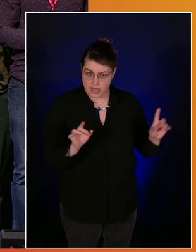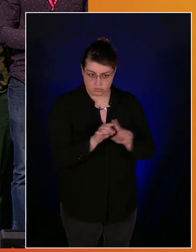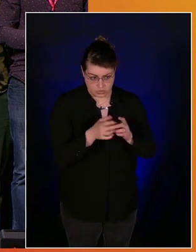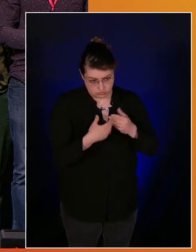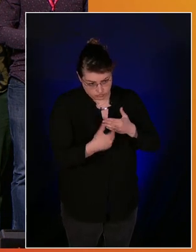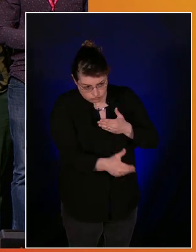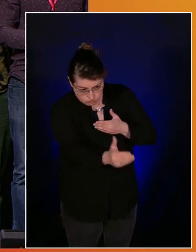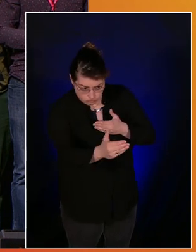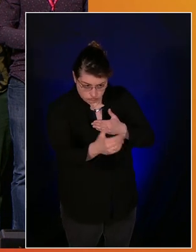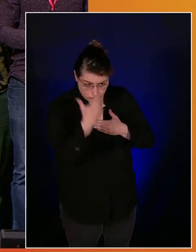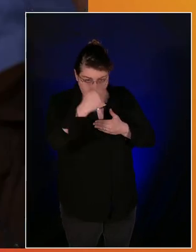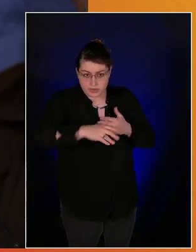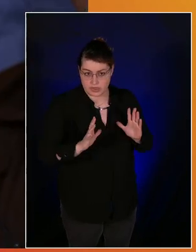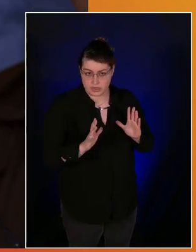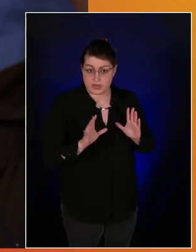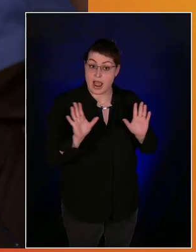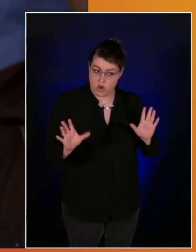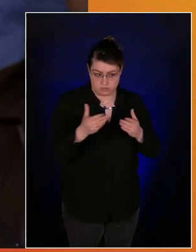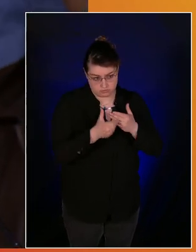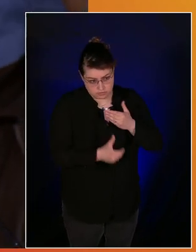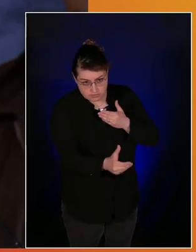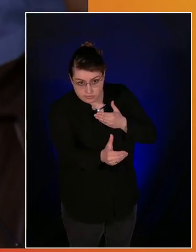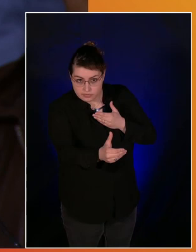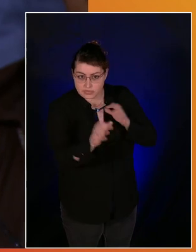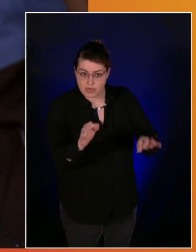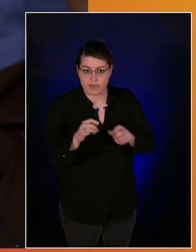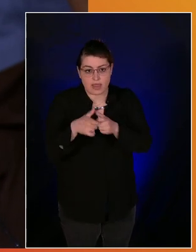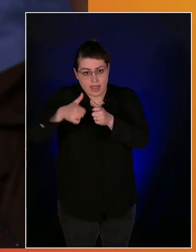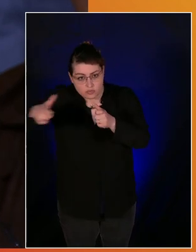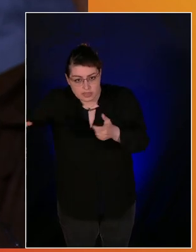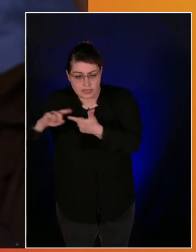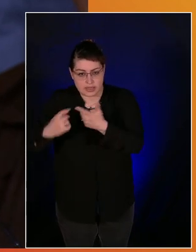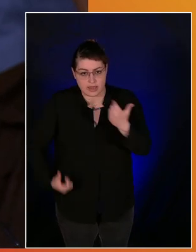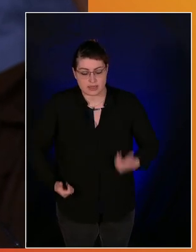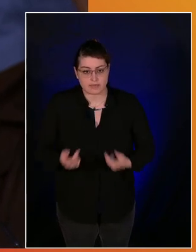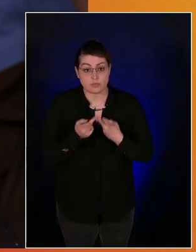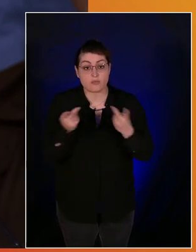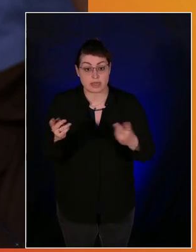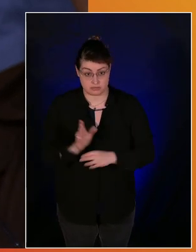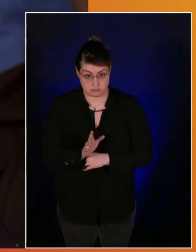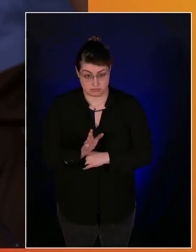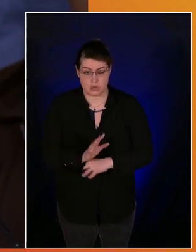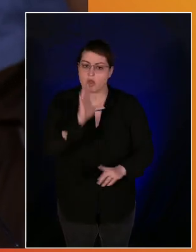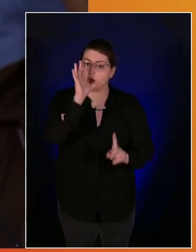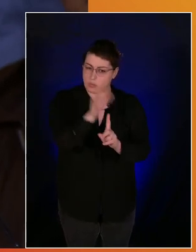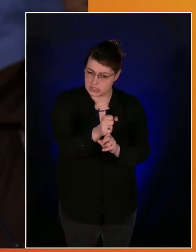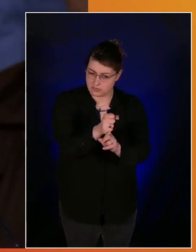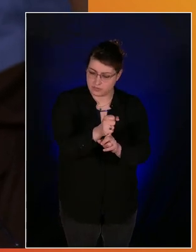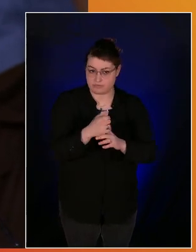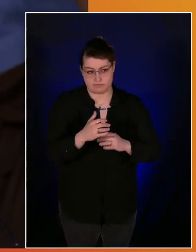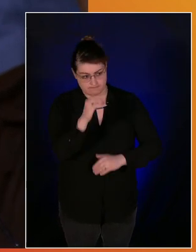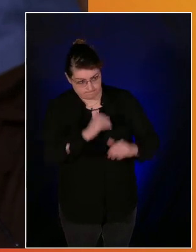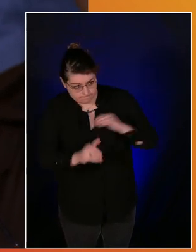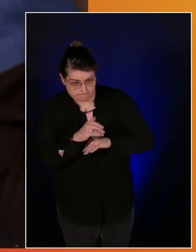claire. D'abord, une feuille de route sur la question de l'industrie et des services publics. L'enjeu, c'est un plan de